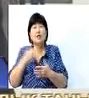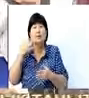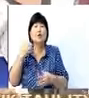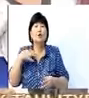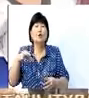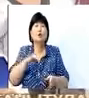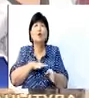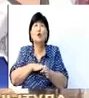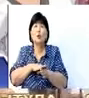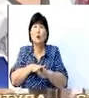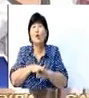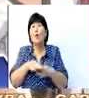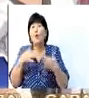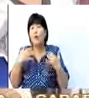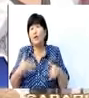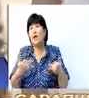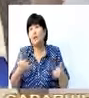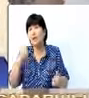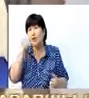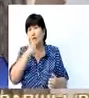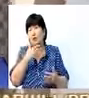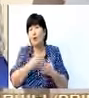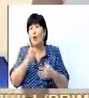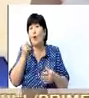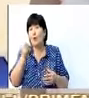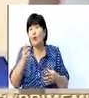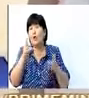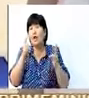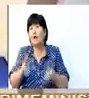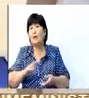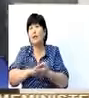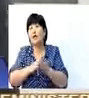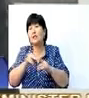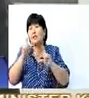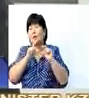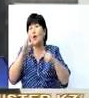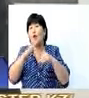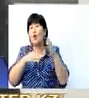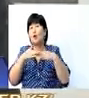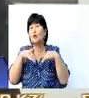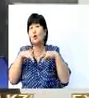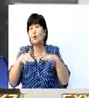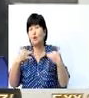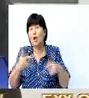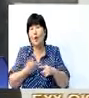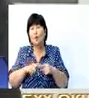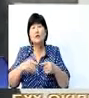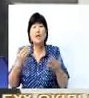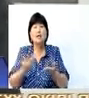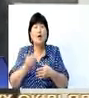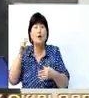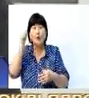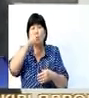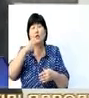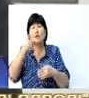Қызылорда облысына толығымен орындалған. Биылғы жылдың өзінде 12 апат жағдайдағы мектептердің құрылысы жүрді. Мінекей осы жаңа оқу